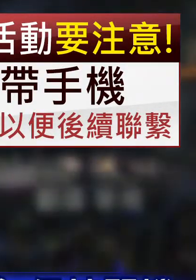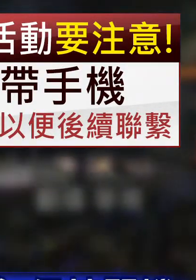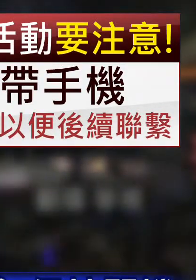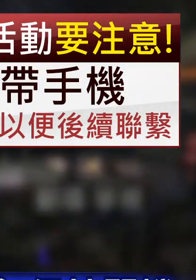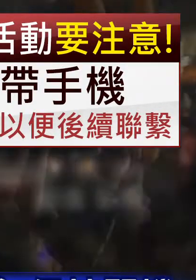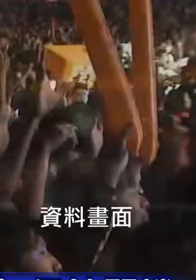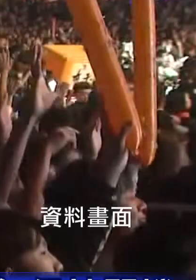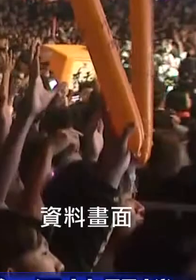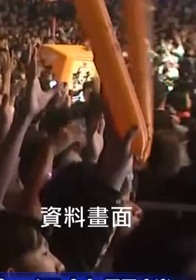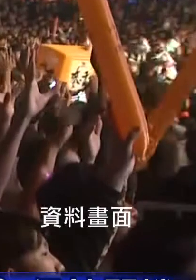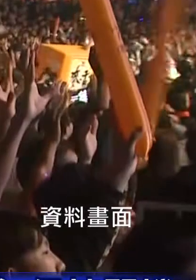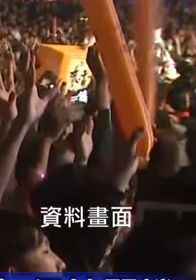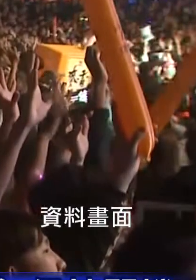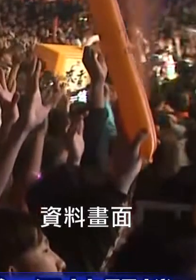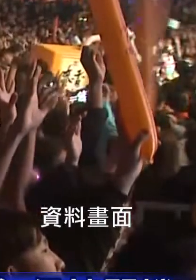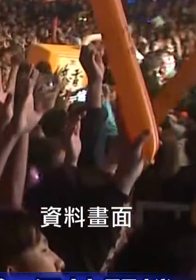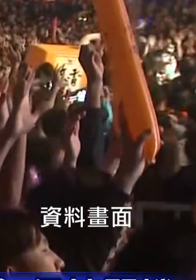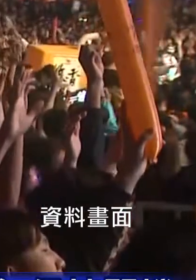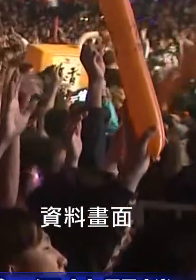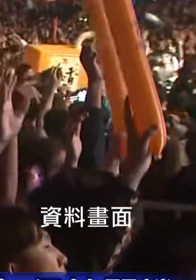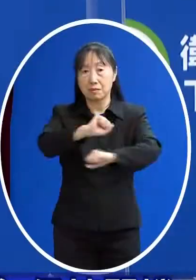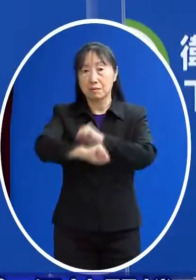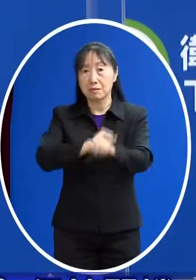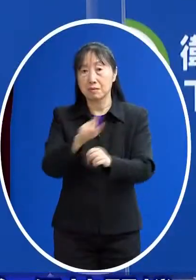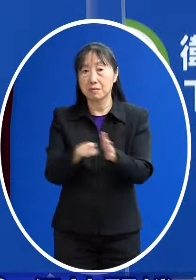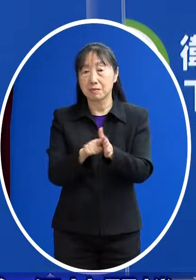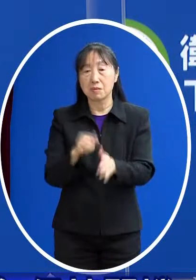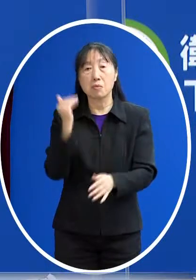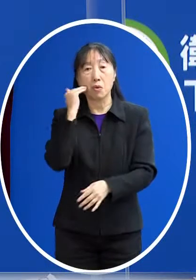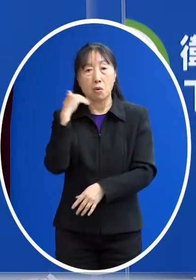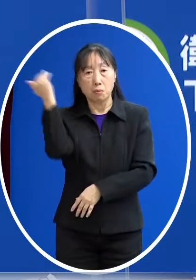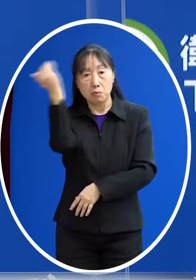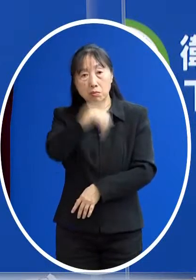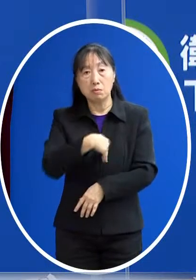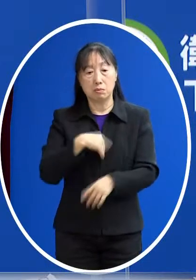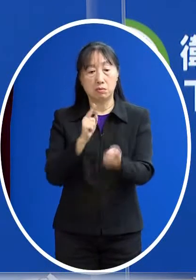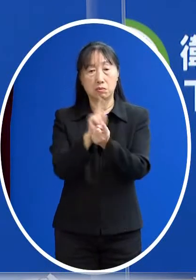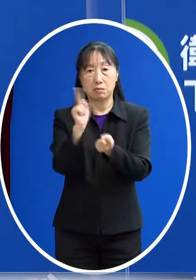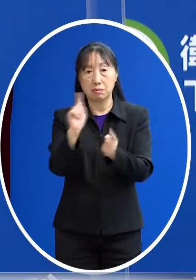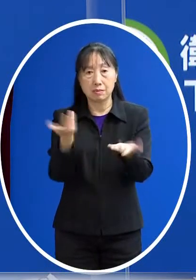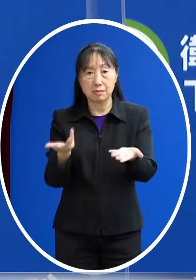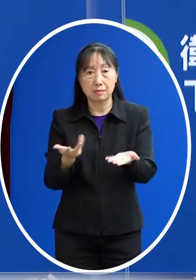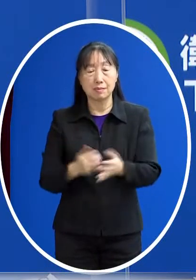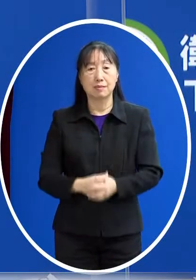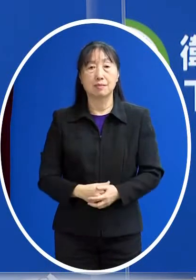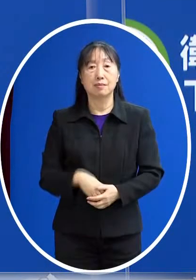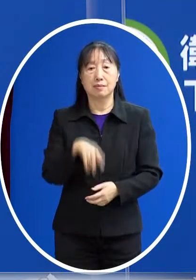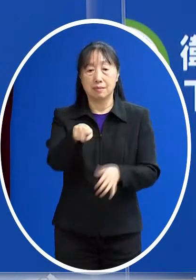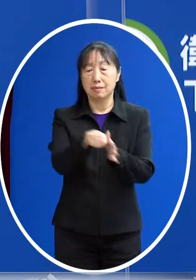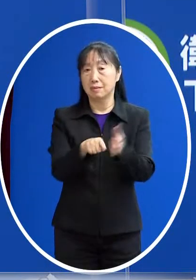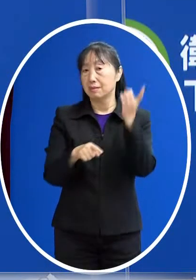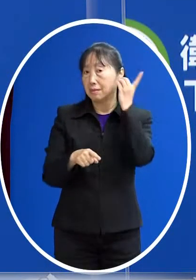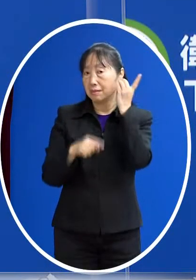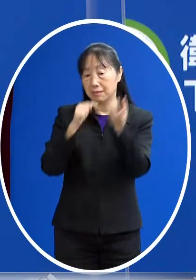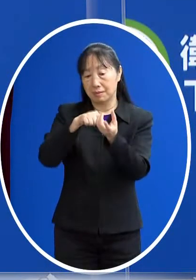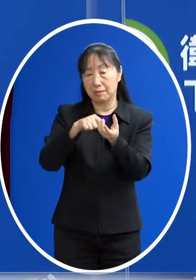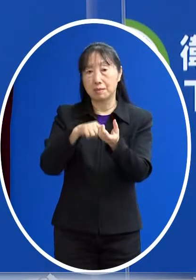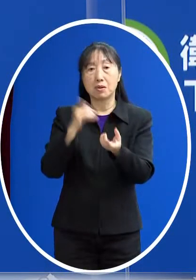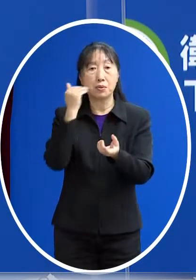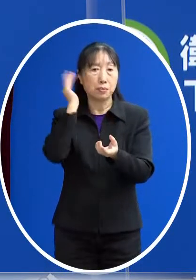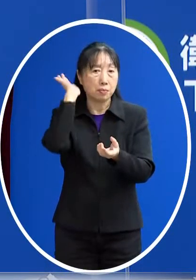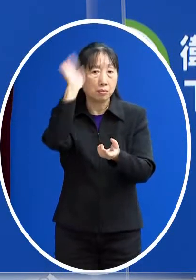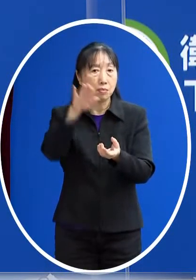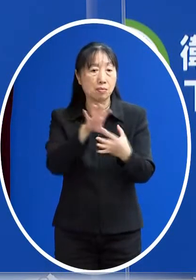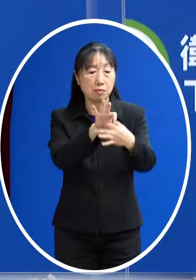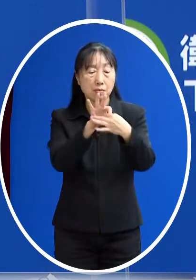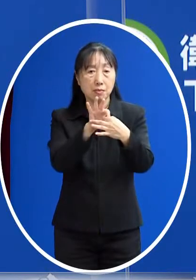并保持开机，以便后续疫调联系， 万一有什么样的状况，那如果携带手机，那将来我